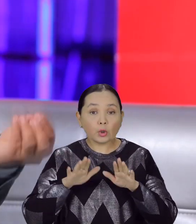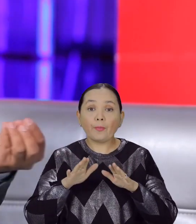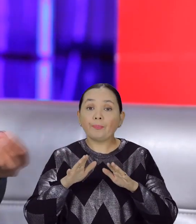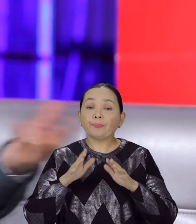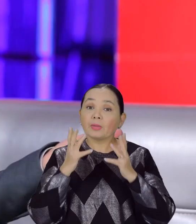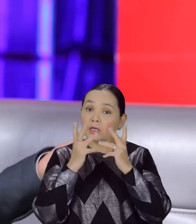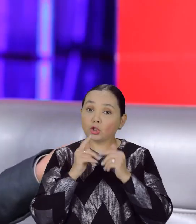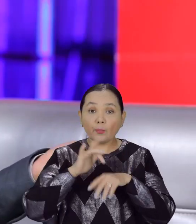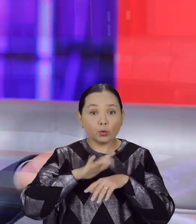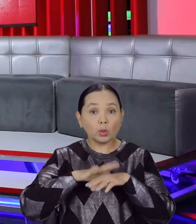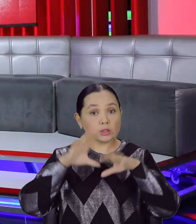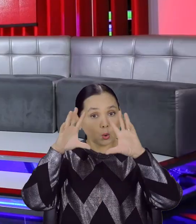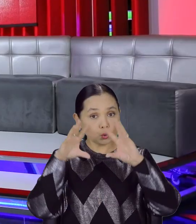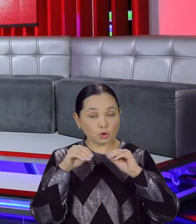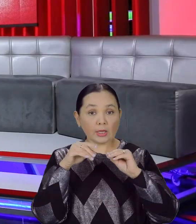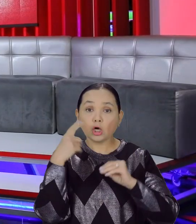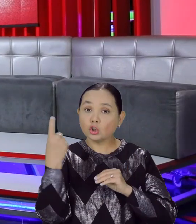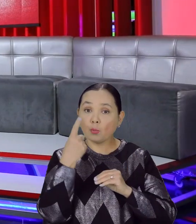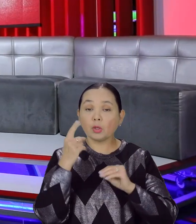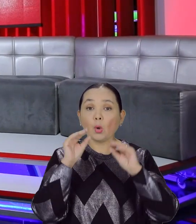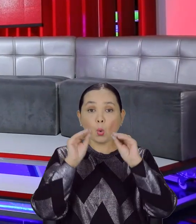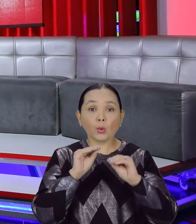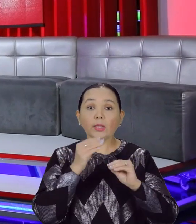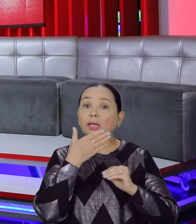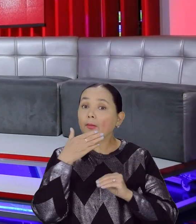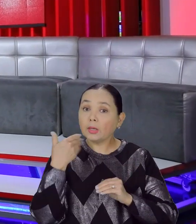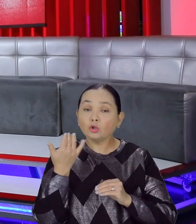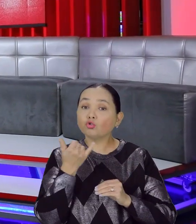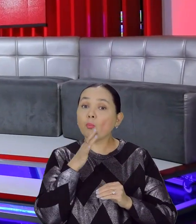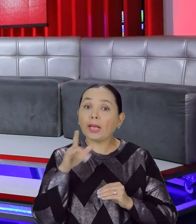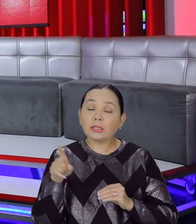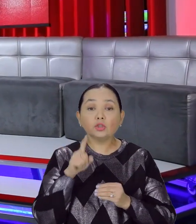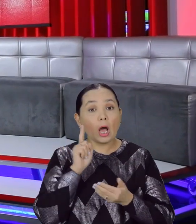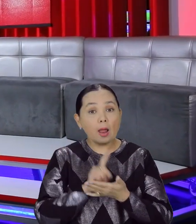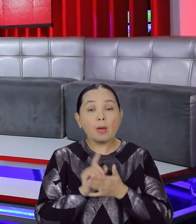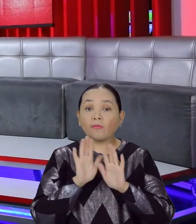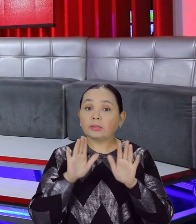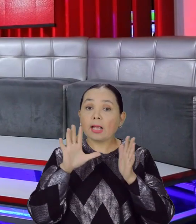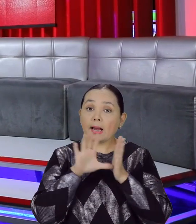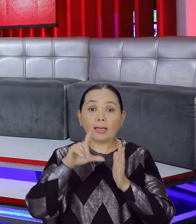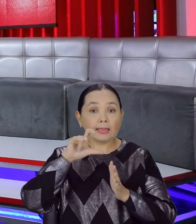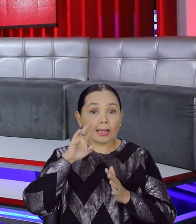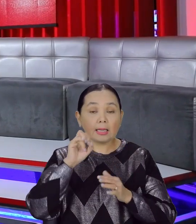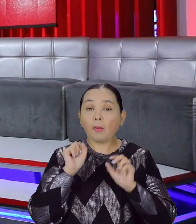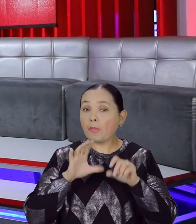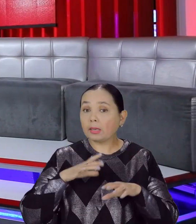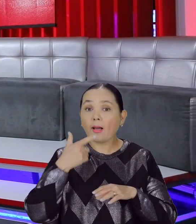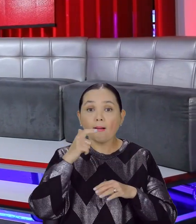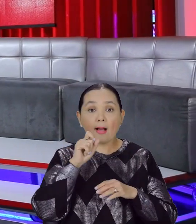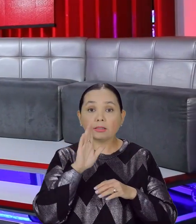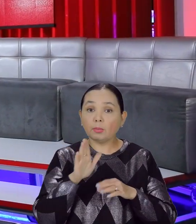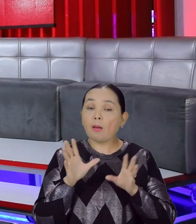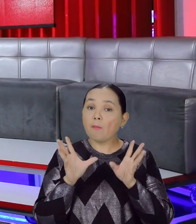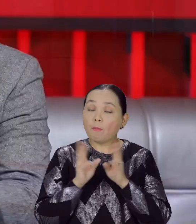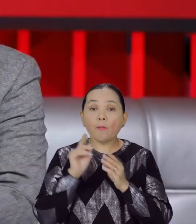hisob tugasa o'chib qoladigan hisoblagichlar o'rnatilgan emas shu paytgacha? Albatta, faqat elektr energiyasi emas, balki gaz bilan